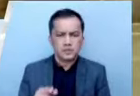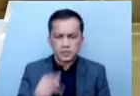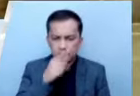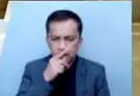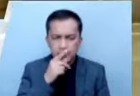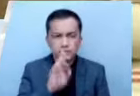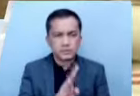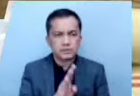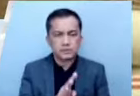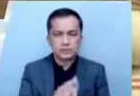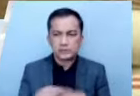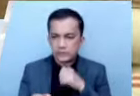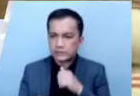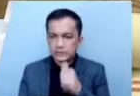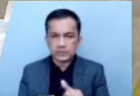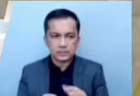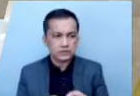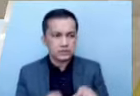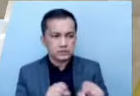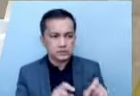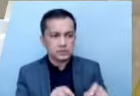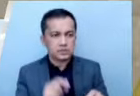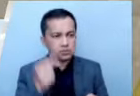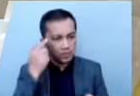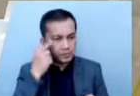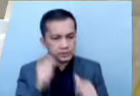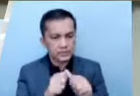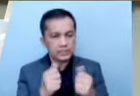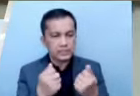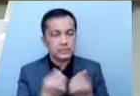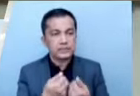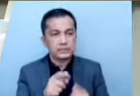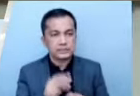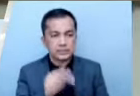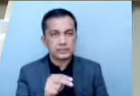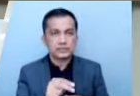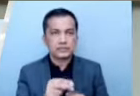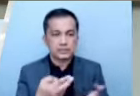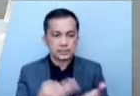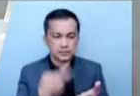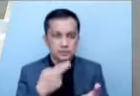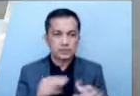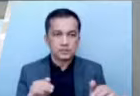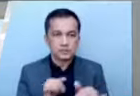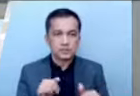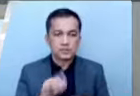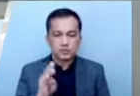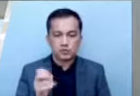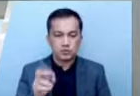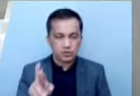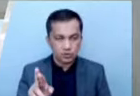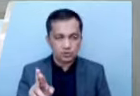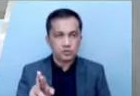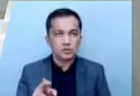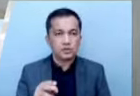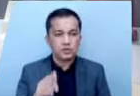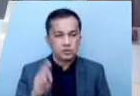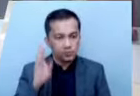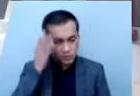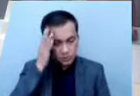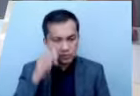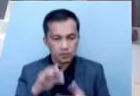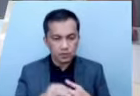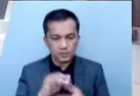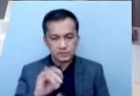na ialok sa mga government agency na kailangan ng bigas tulad ng Bureau of Correction, Bureau of Jail Management and Penology